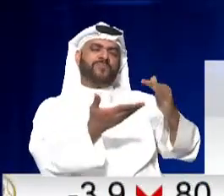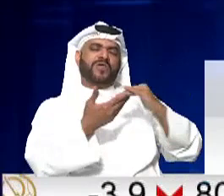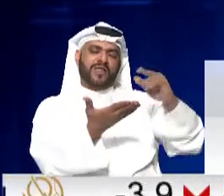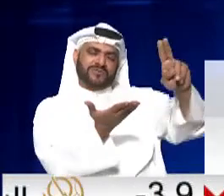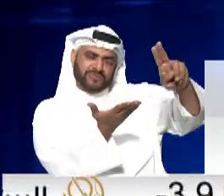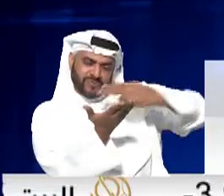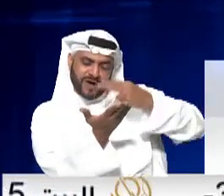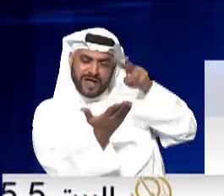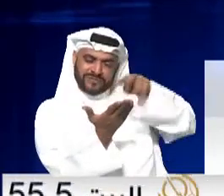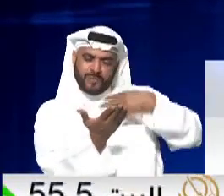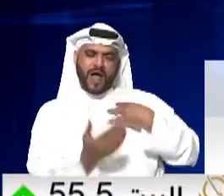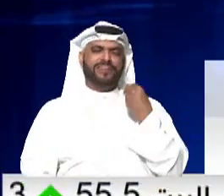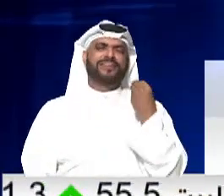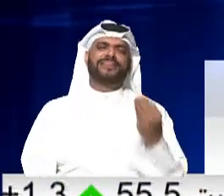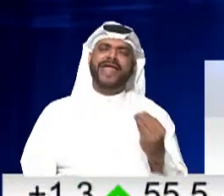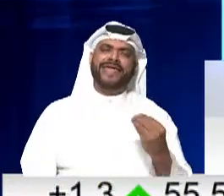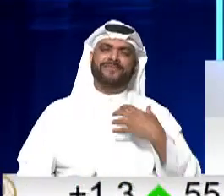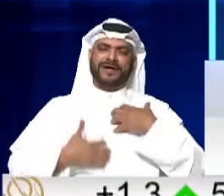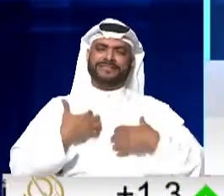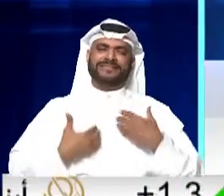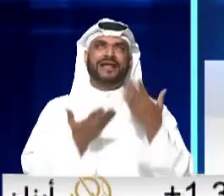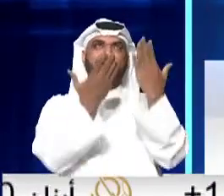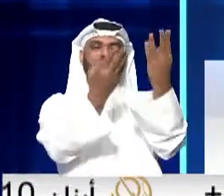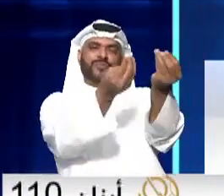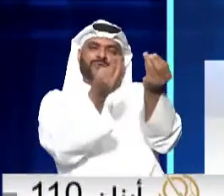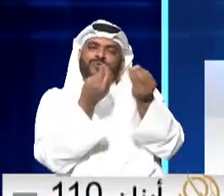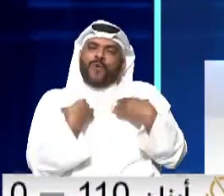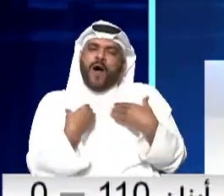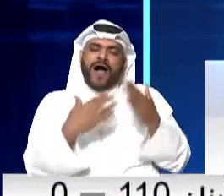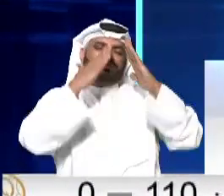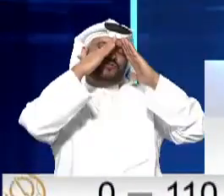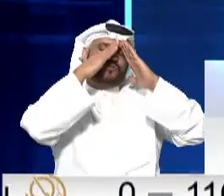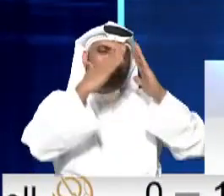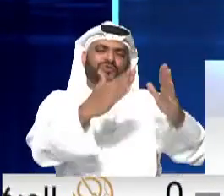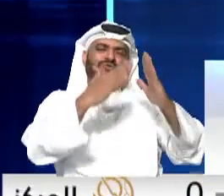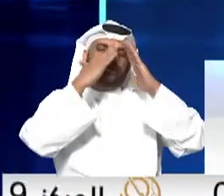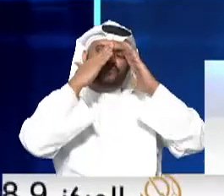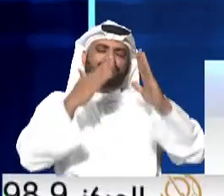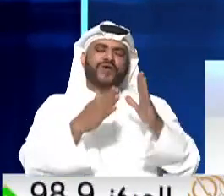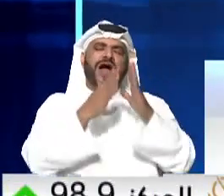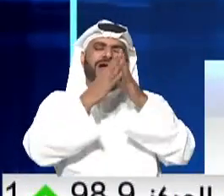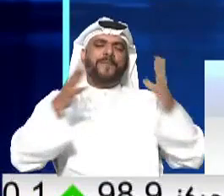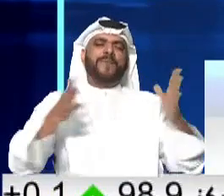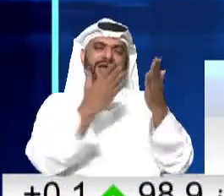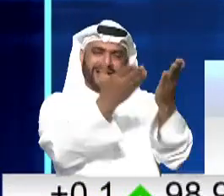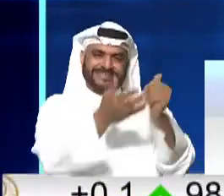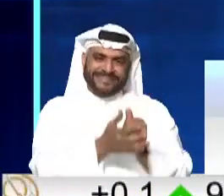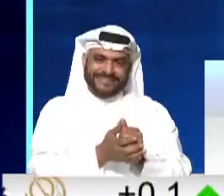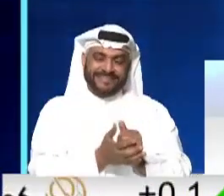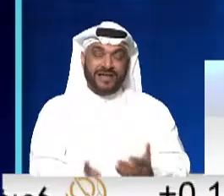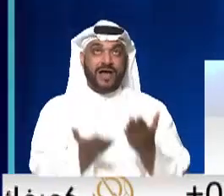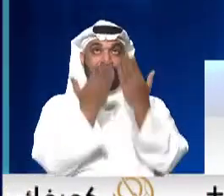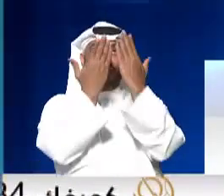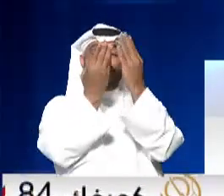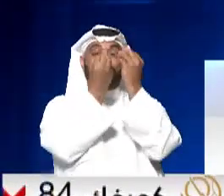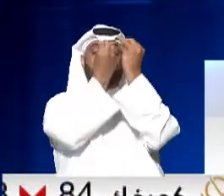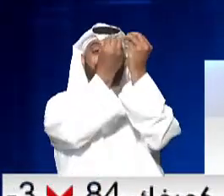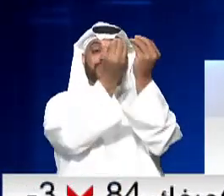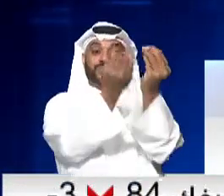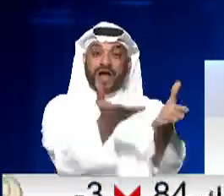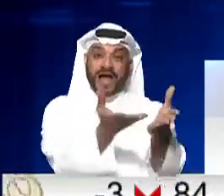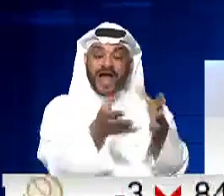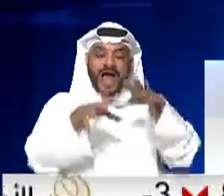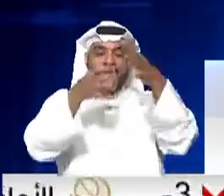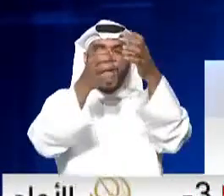المشاعر الطيبه ومن صادق الدعاء بهذه المناسبه سائلا سموه المولى تعالى ان يحفظ